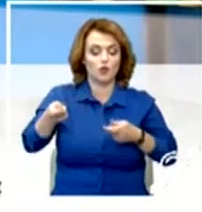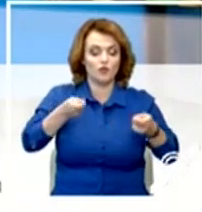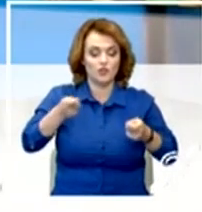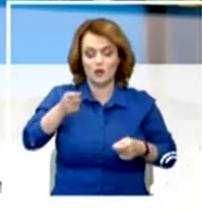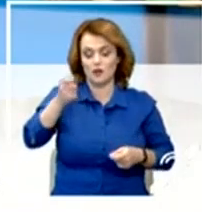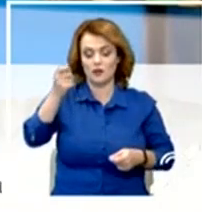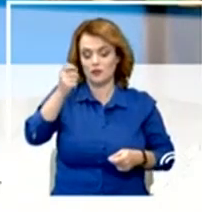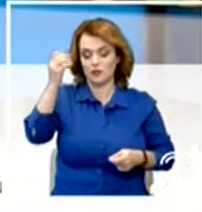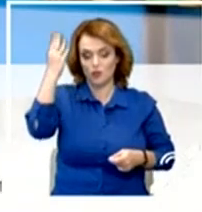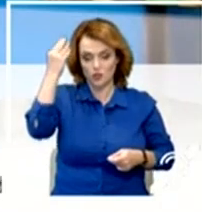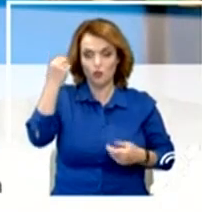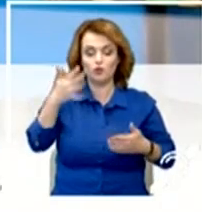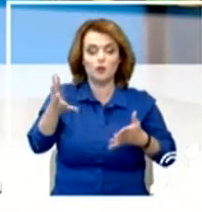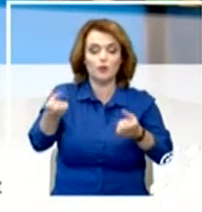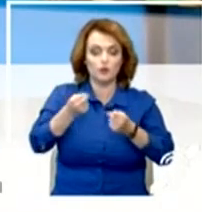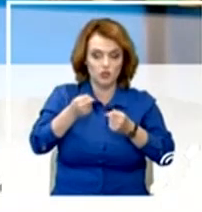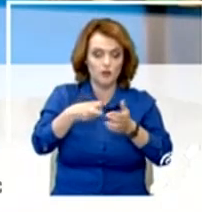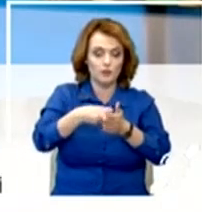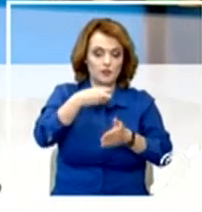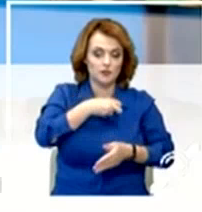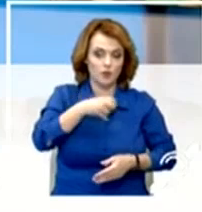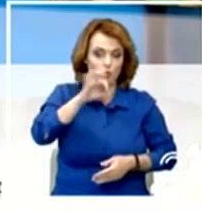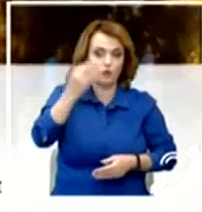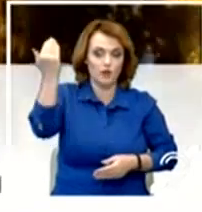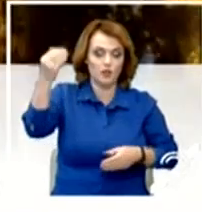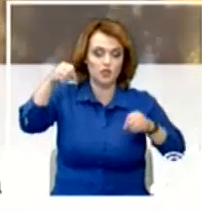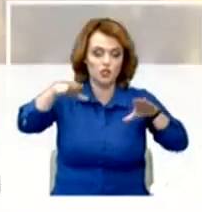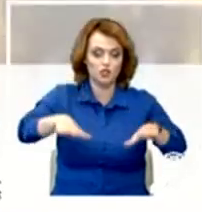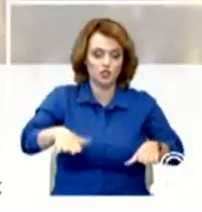informare privind decizia luată de guvernul de la București.